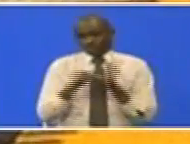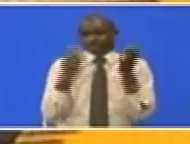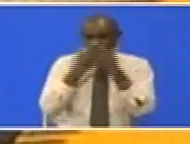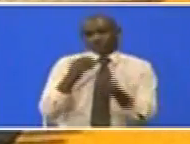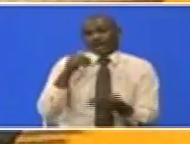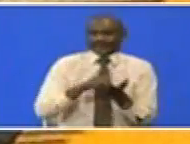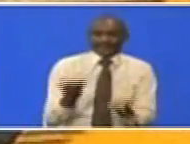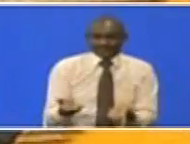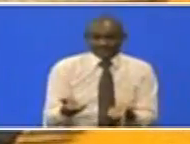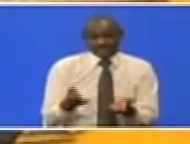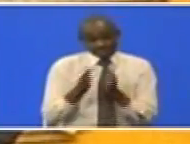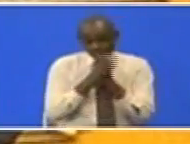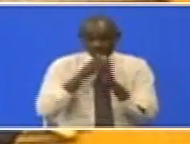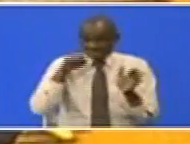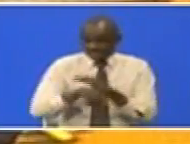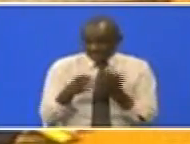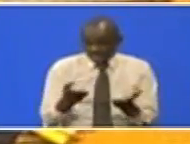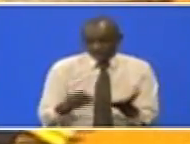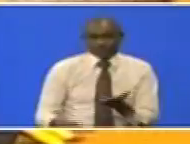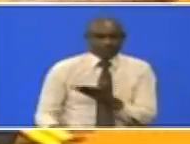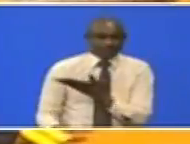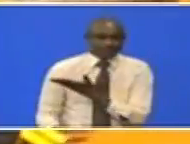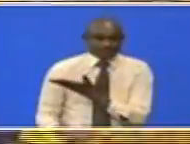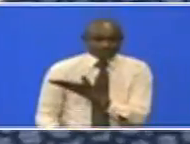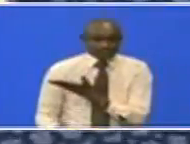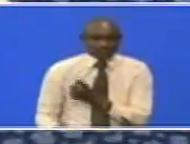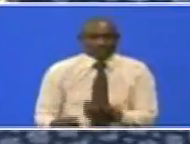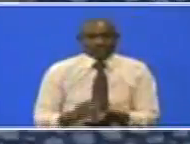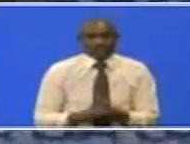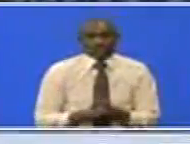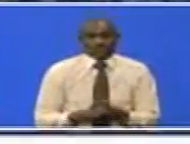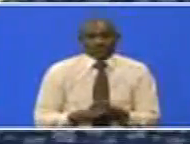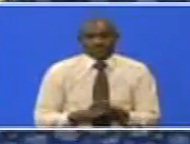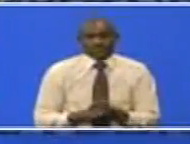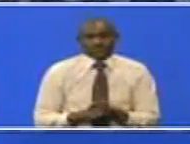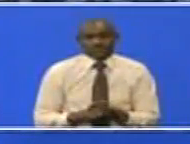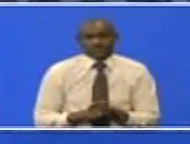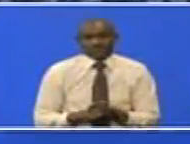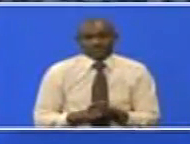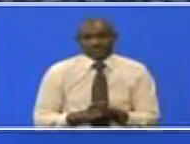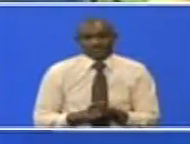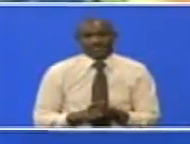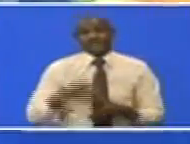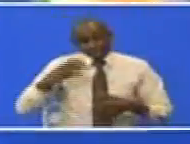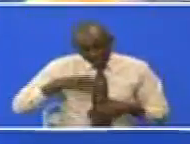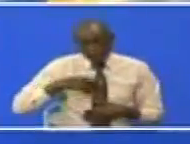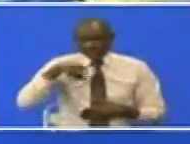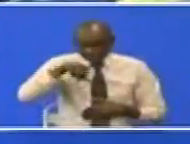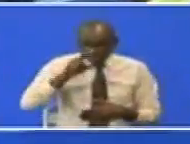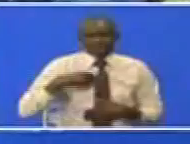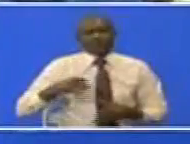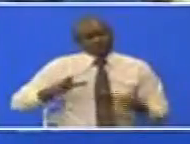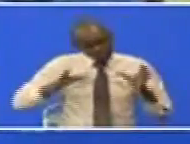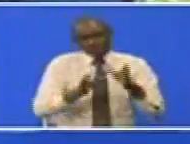mengine Agnes Penda anaarifu kwa Kina mheshimiwa CS wenyeji waliolazimika